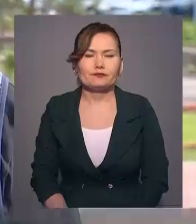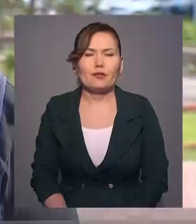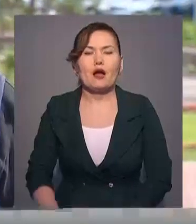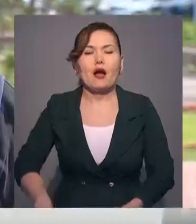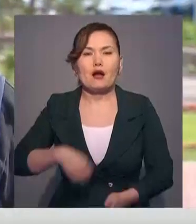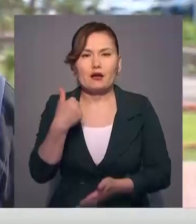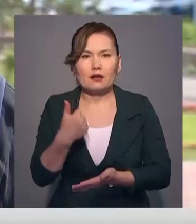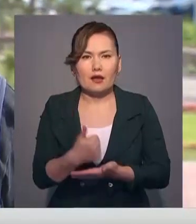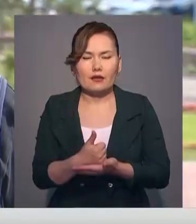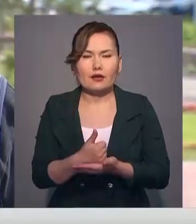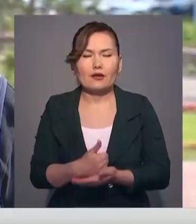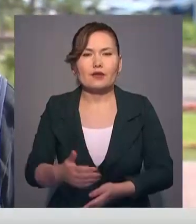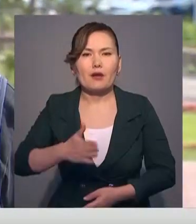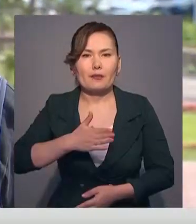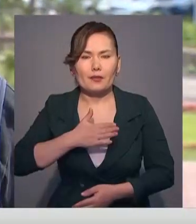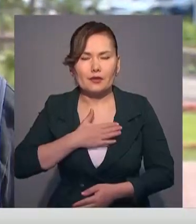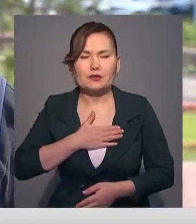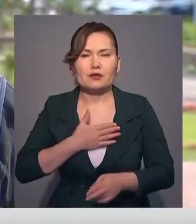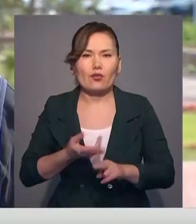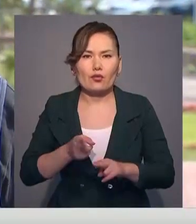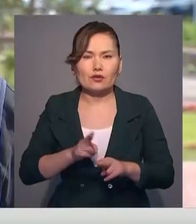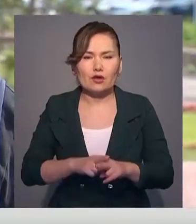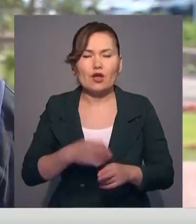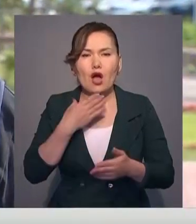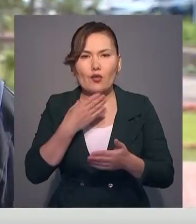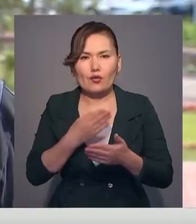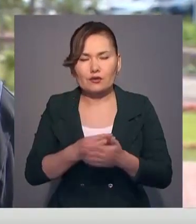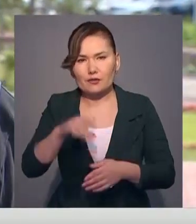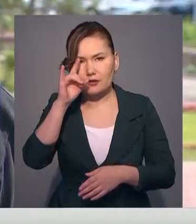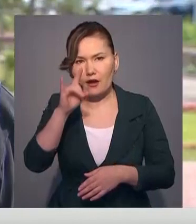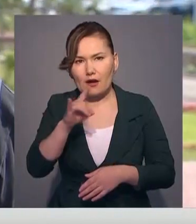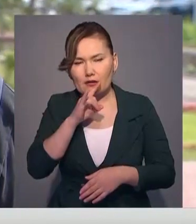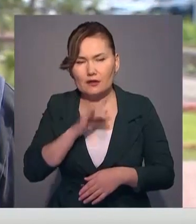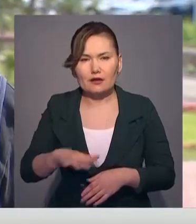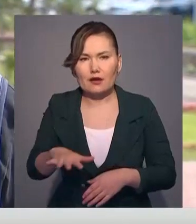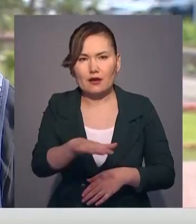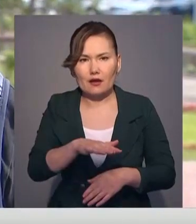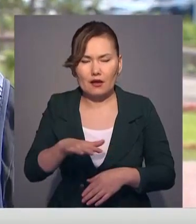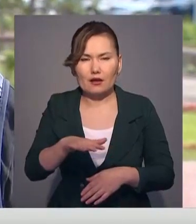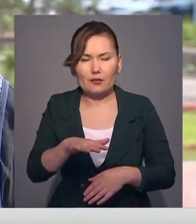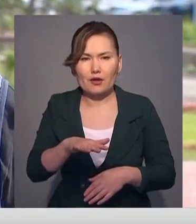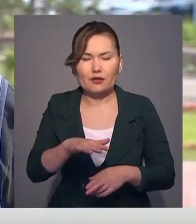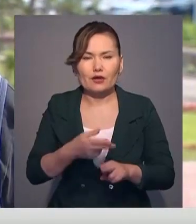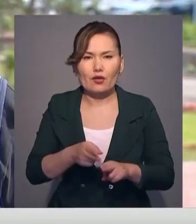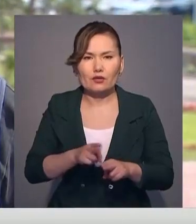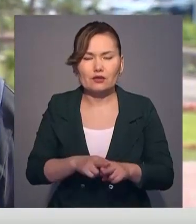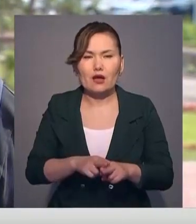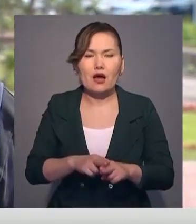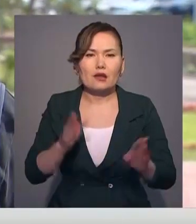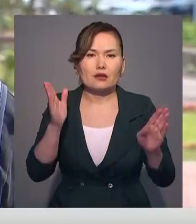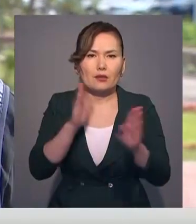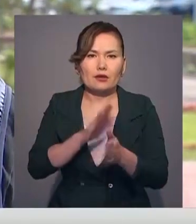Бастысы біздер қазақтар көшпелі халық деп айтады, сондықтан кезінде көші-қон кезінде